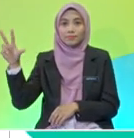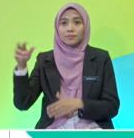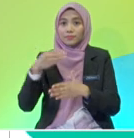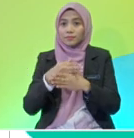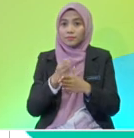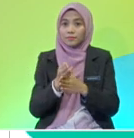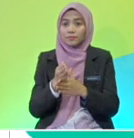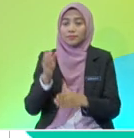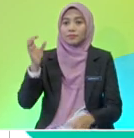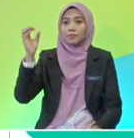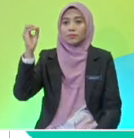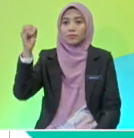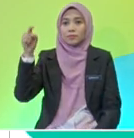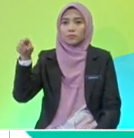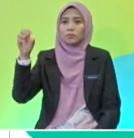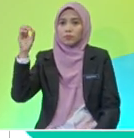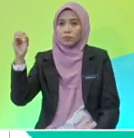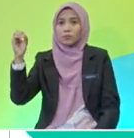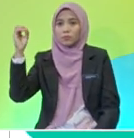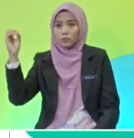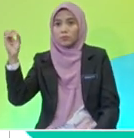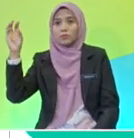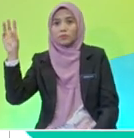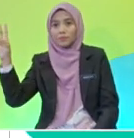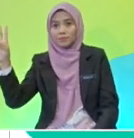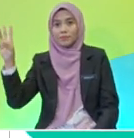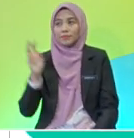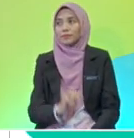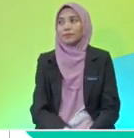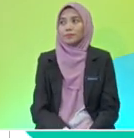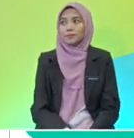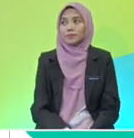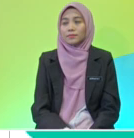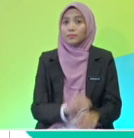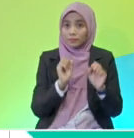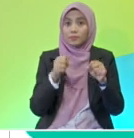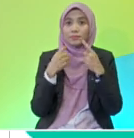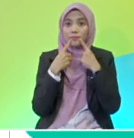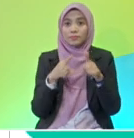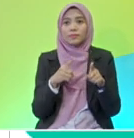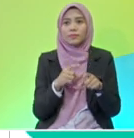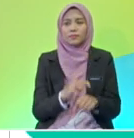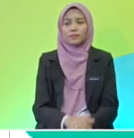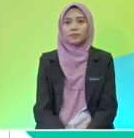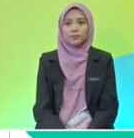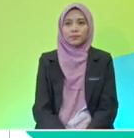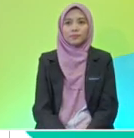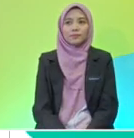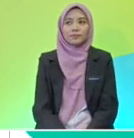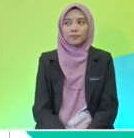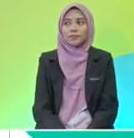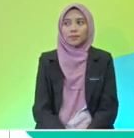Syifa kepulauan sifar sifar 6 oke only Jawa atas papan tulis